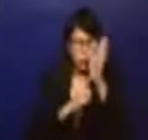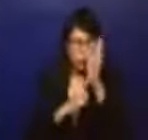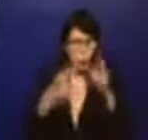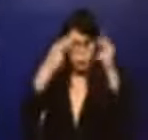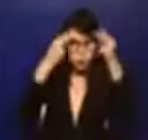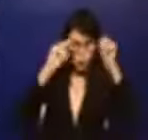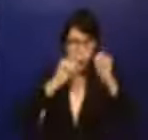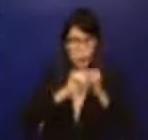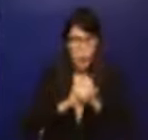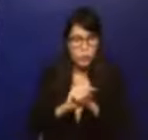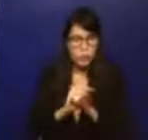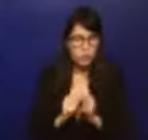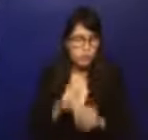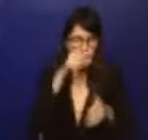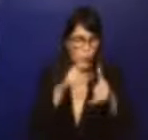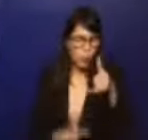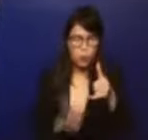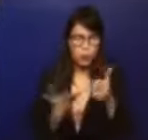จะไม่ใช่บุคคลค่ะ